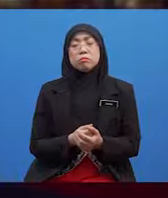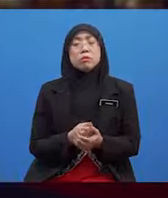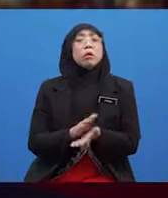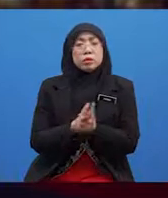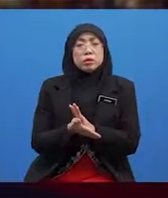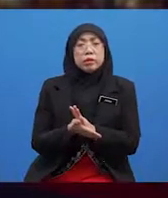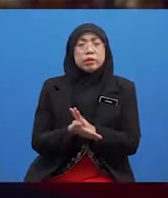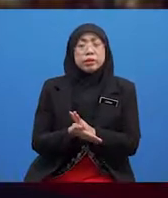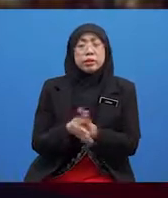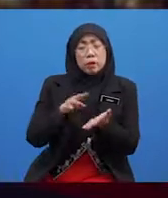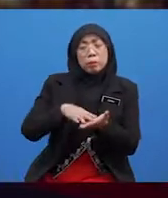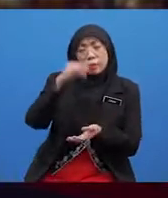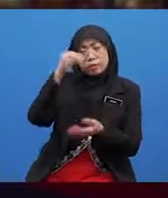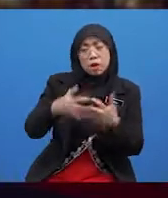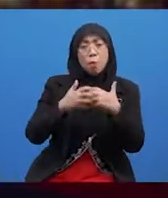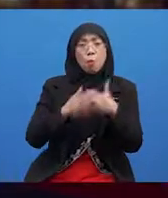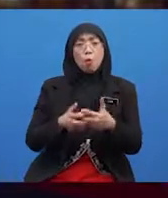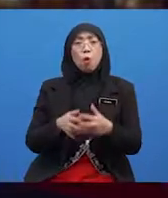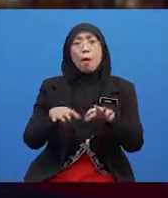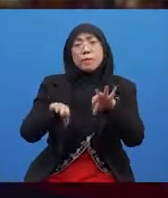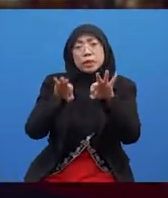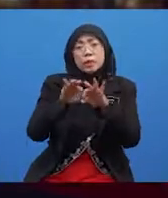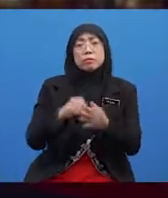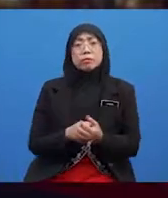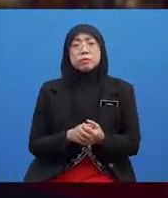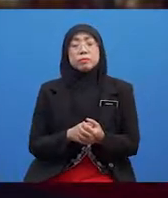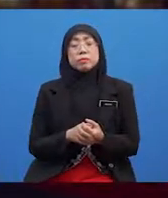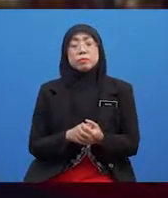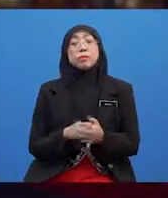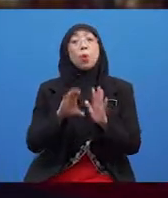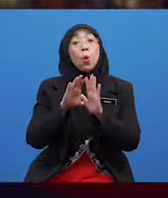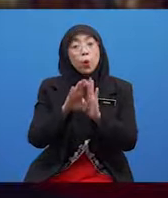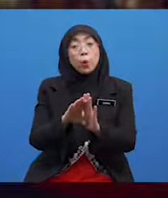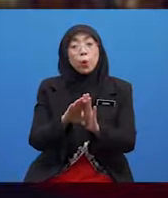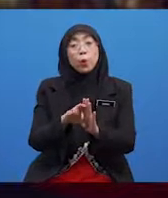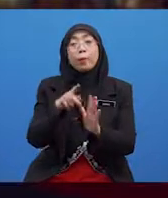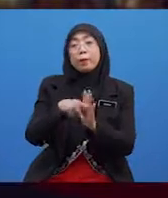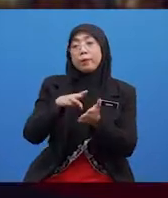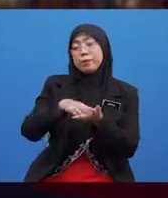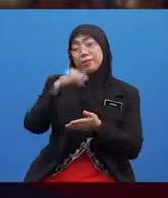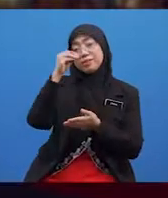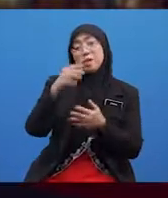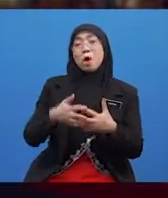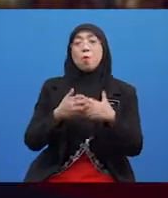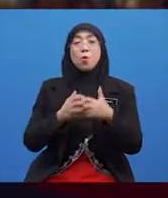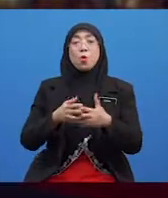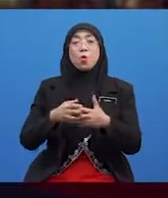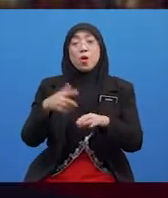melibatkan pembelajaran motor. Contoh, pembelajaran motor ialah latihan